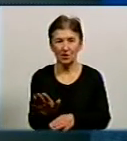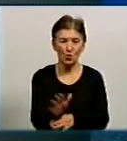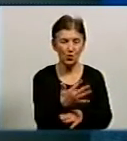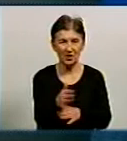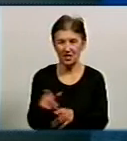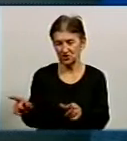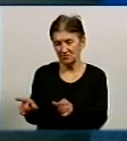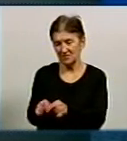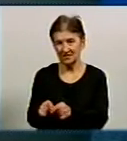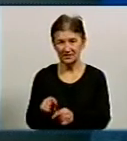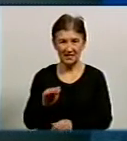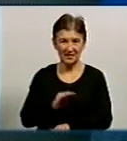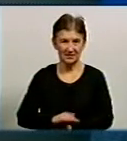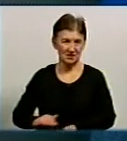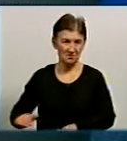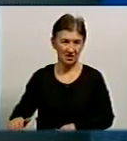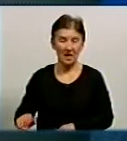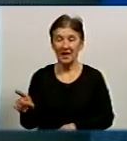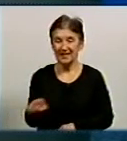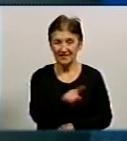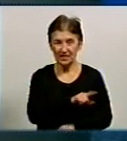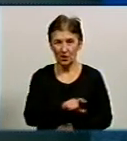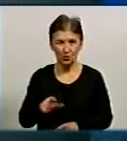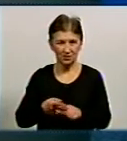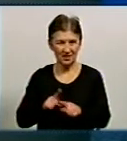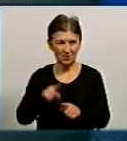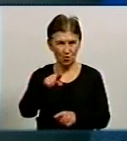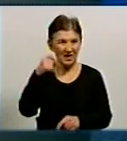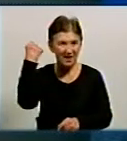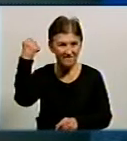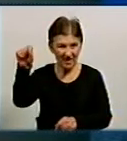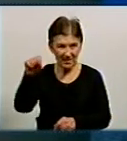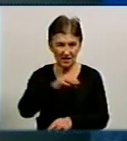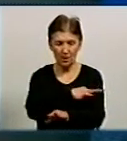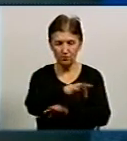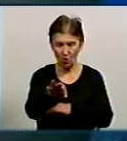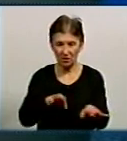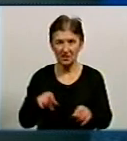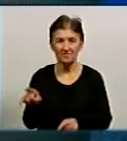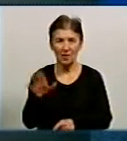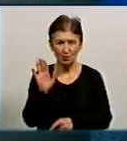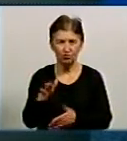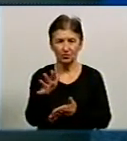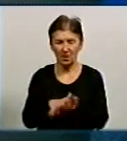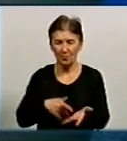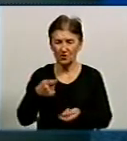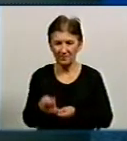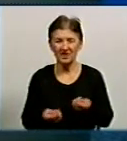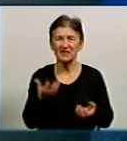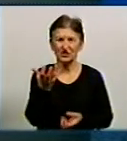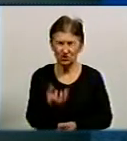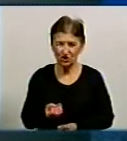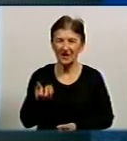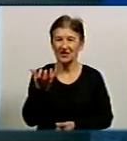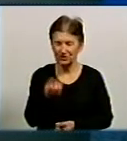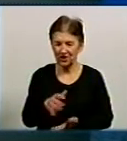дитиною. Тому, однозначно, ці люди, які вже виграли проєкти громадського бюджету, вони будуть подавати ще і ще. І це